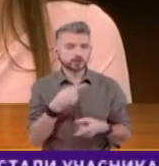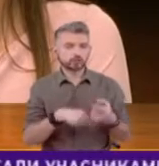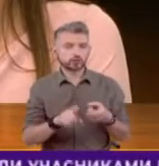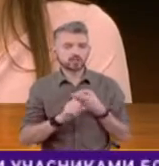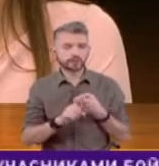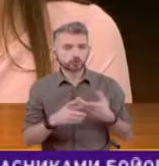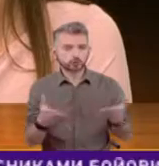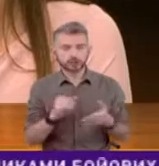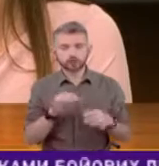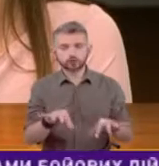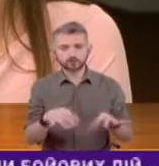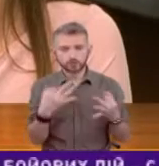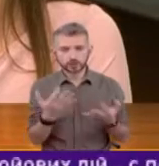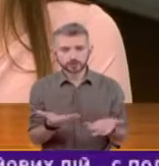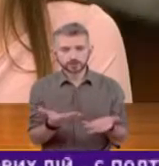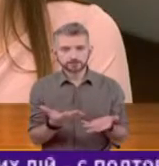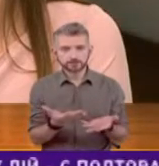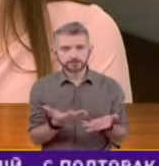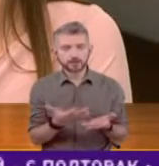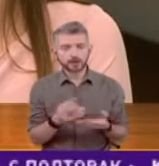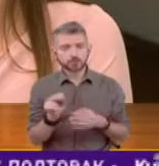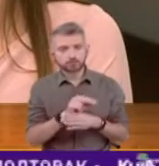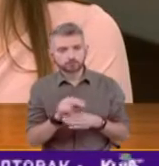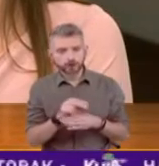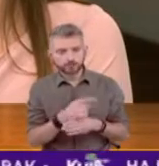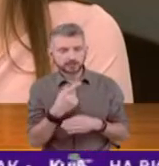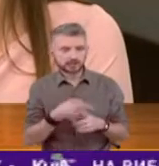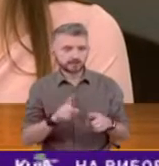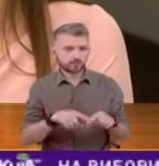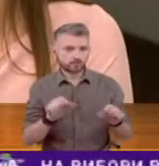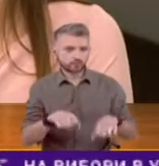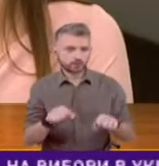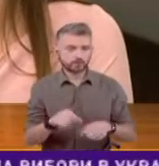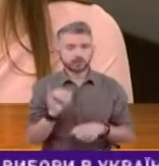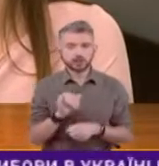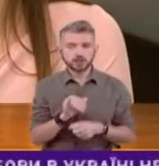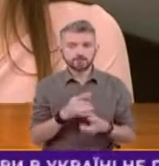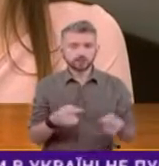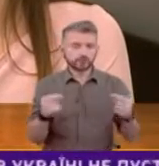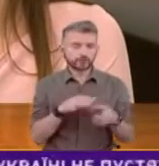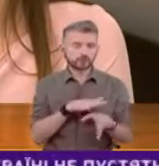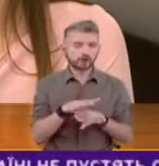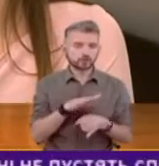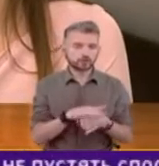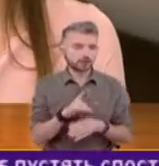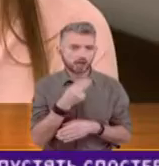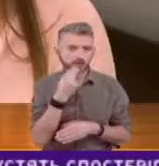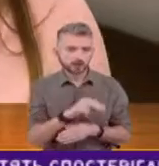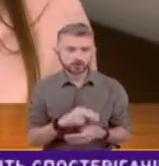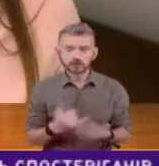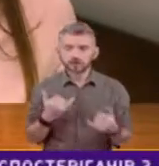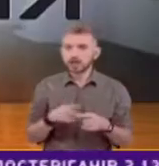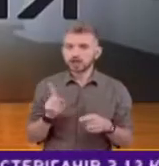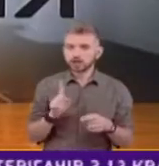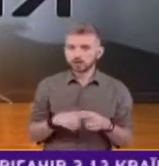зв'язок, який і дозволить поправити його, де це можливо, і, відповідно, реалізувати якнайкраще. А зараз це